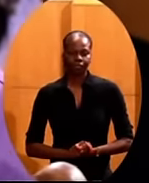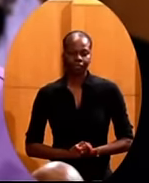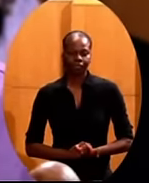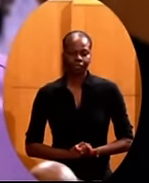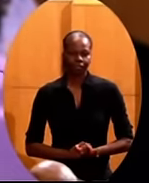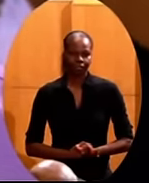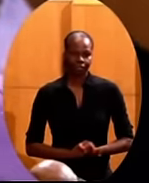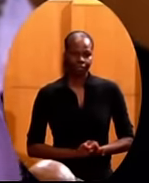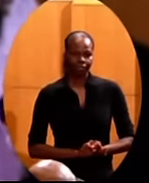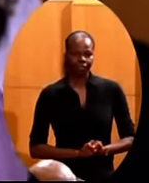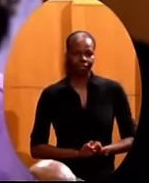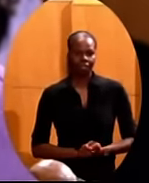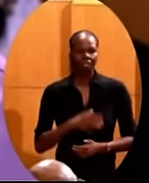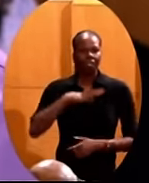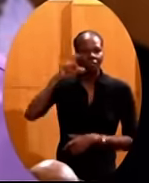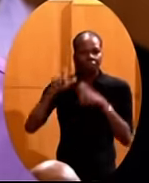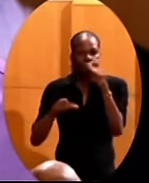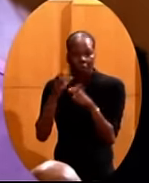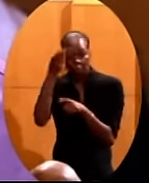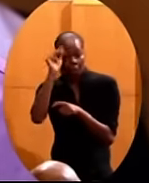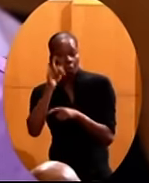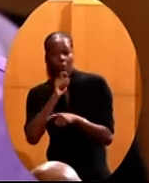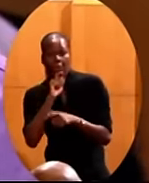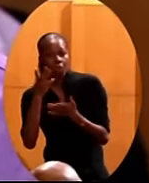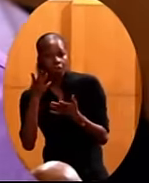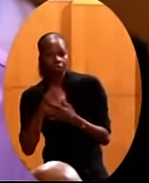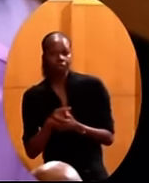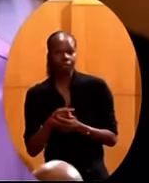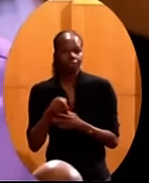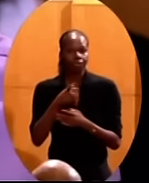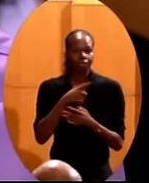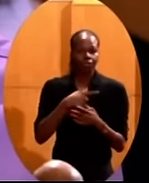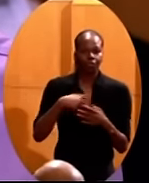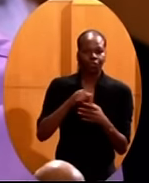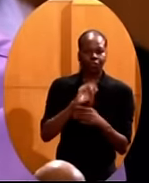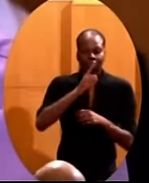l'unité certains n'ont pas encore compris que nous sommes sur une are